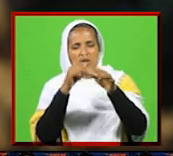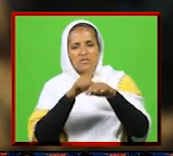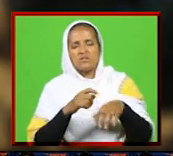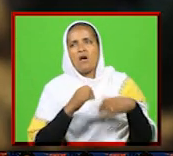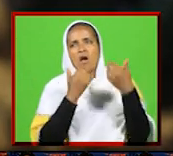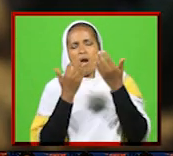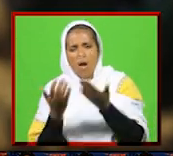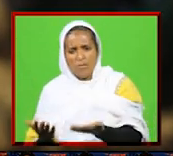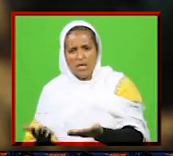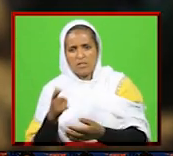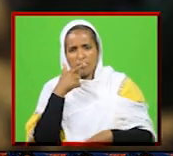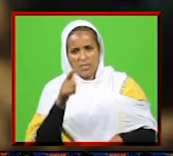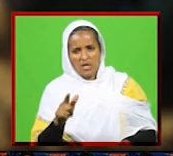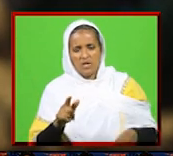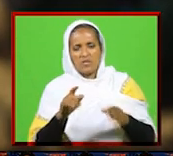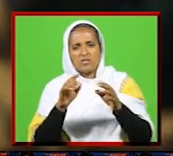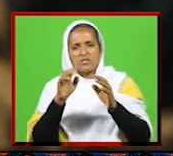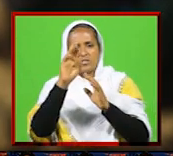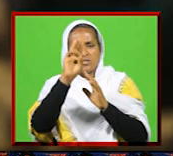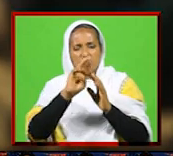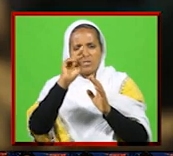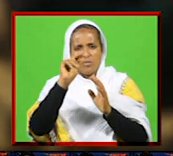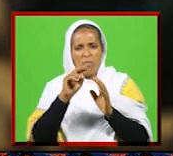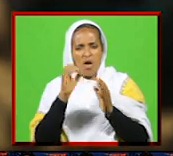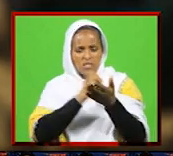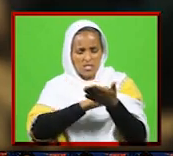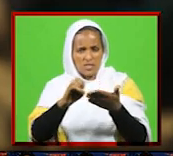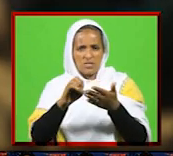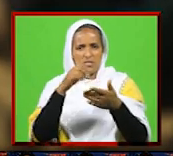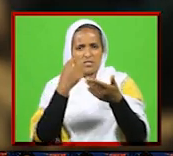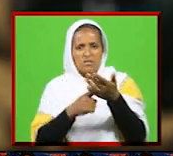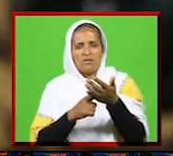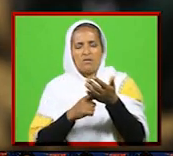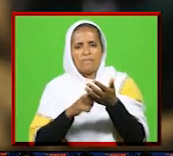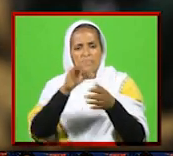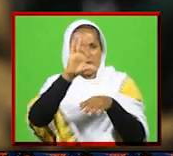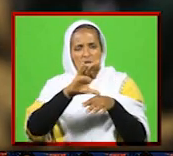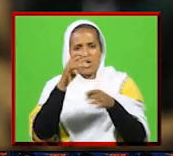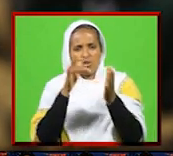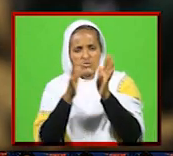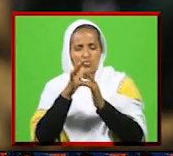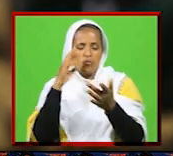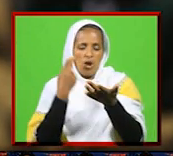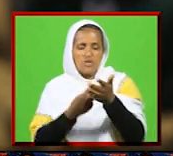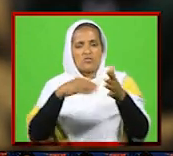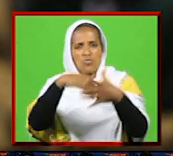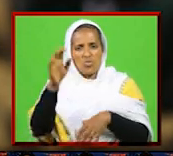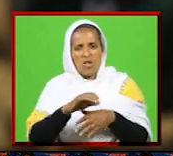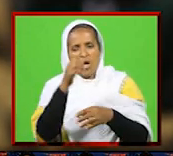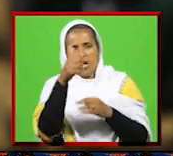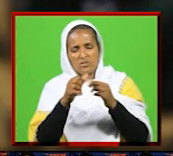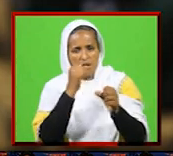ሳይቆረቆር ምንም ሳይቆረቆር ያን ጊዜ አቤት ብዬ እንዲያውም ስማ ጽድቅ የሚል ስለ ጉዳይ ኢየሱስ በጋዜጣ